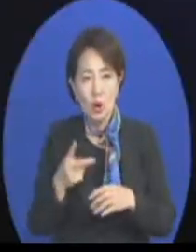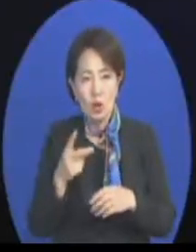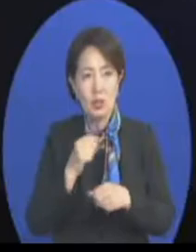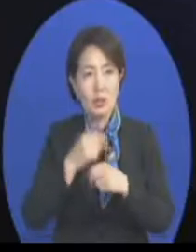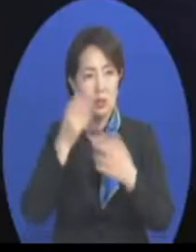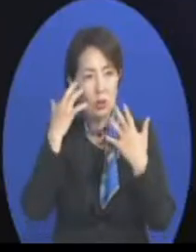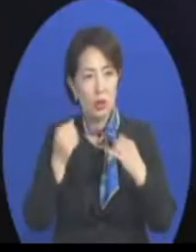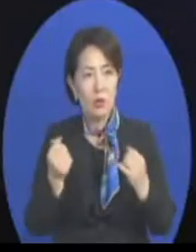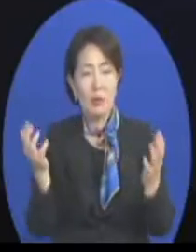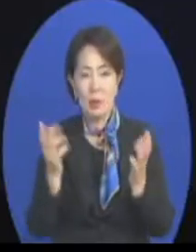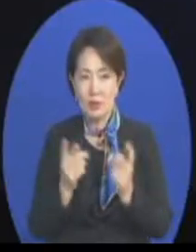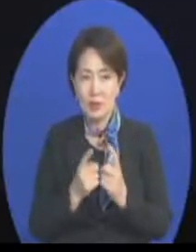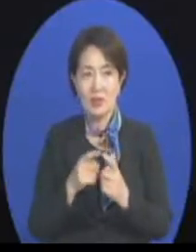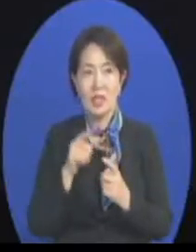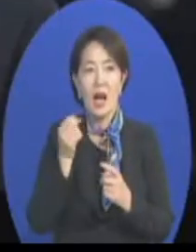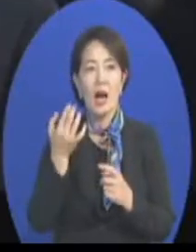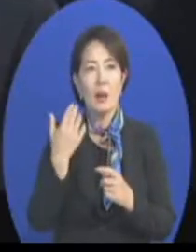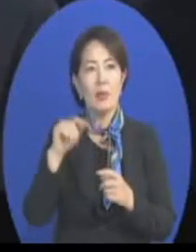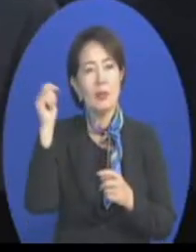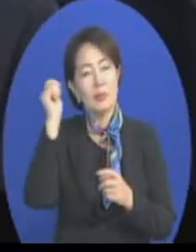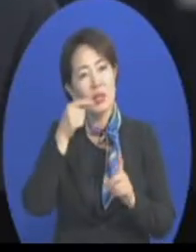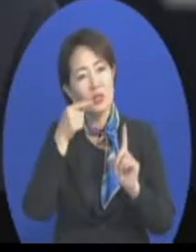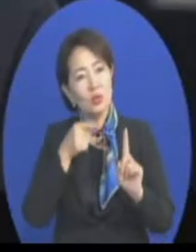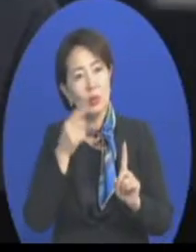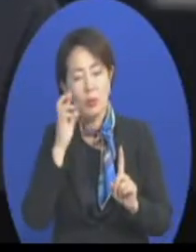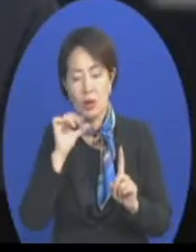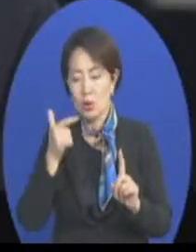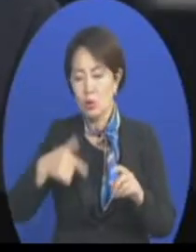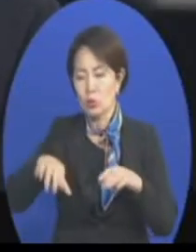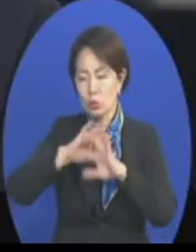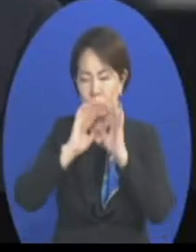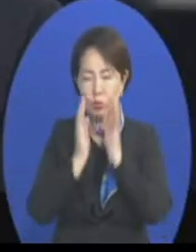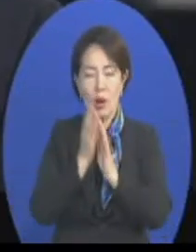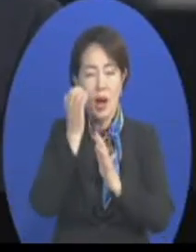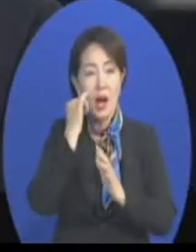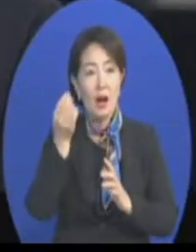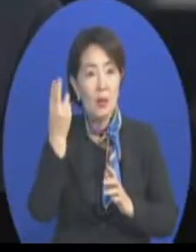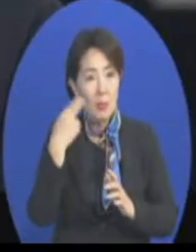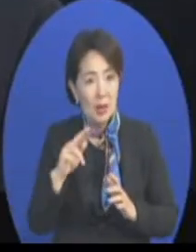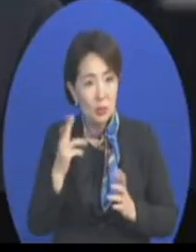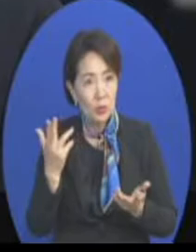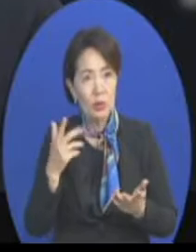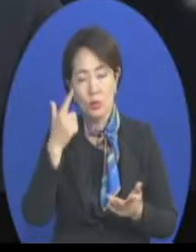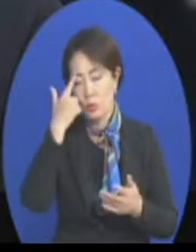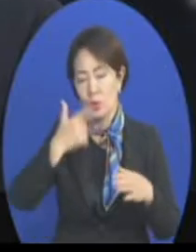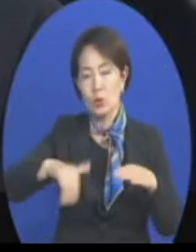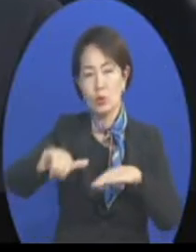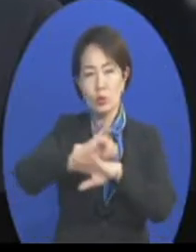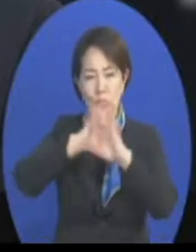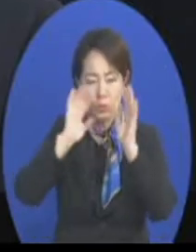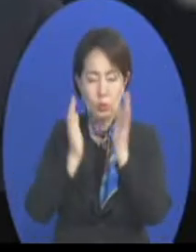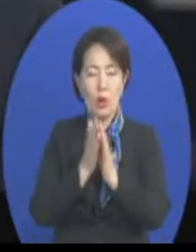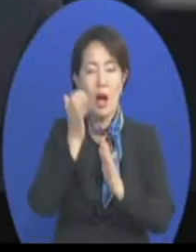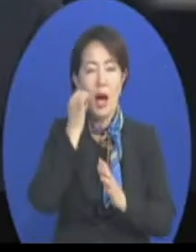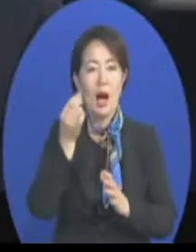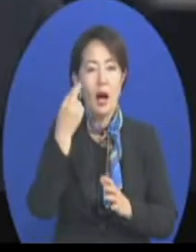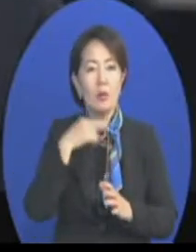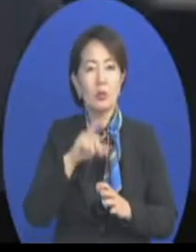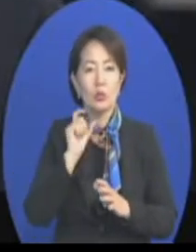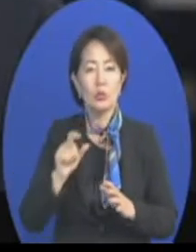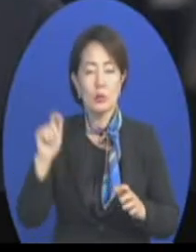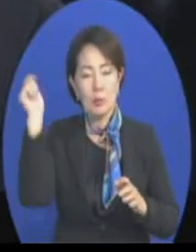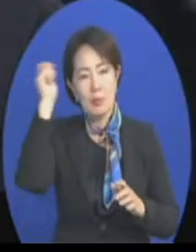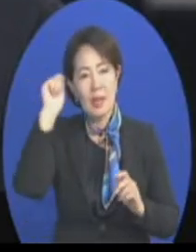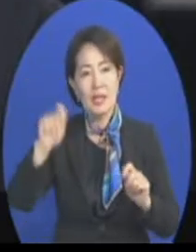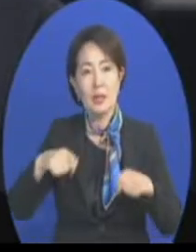зохион байгуулж байгаа. За, тэгээд Ахмадын баярын өдрийг тохиолдуулсан Баянгол дүүргийнхаа нийт ахмадуудтай болоод Монгол улсынхаа нийт ахмадуудад Ахмадын